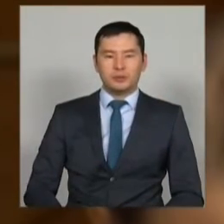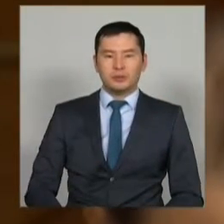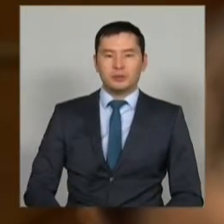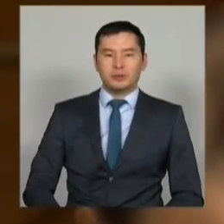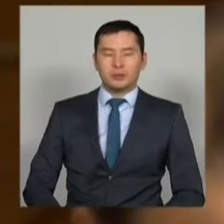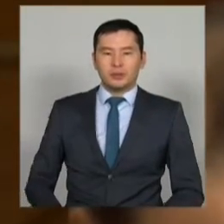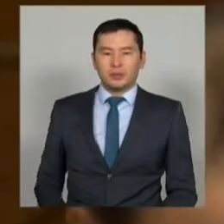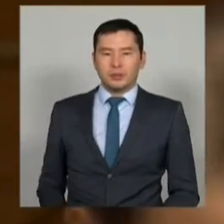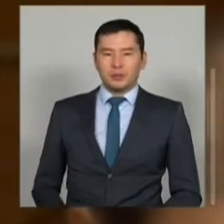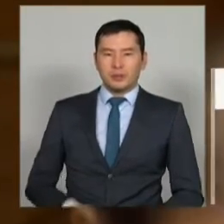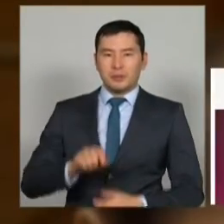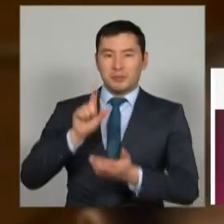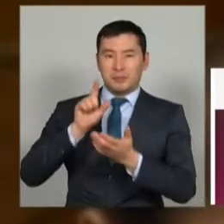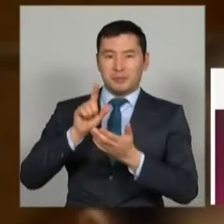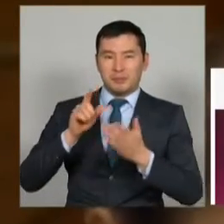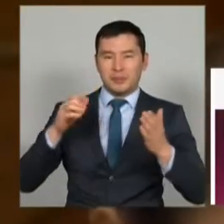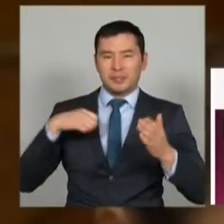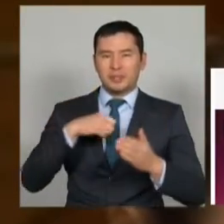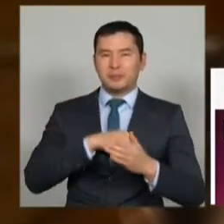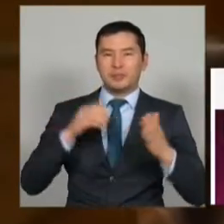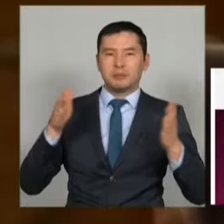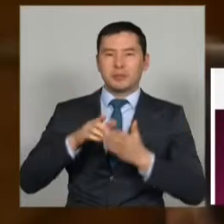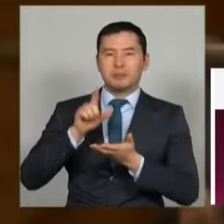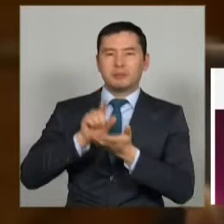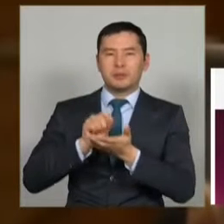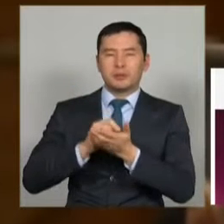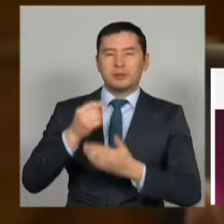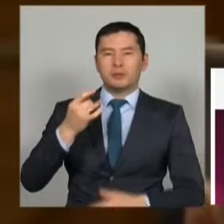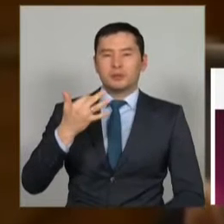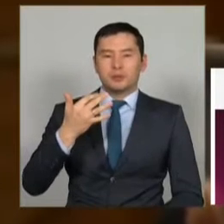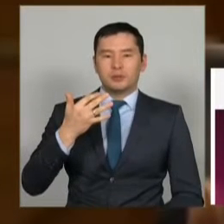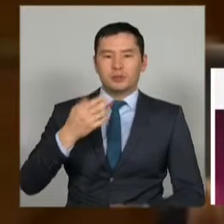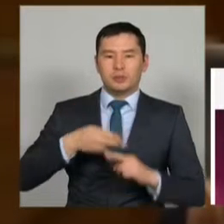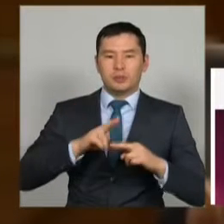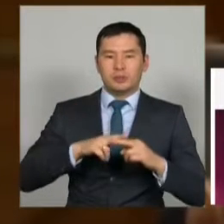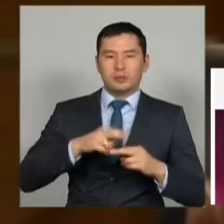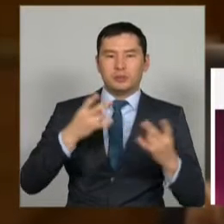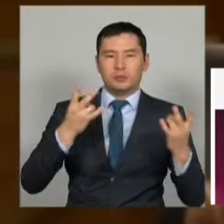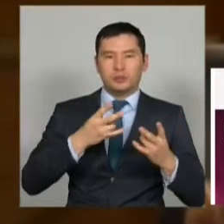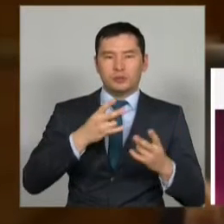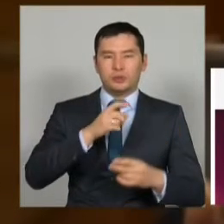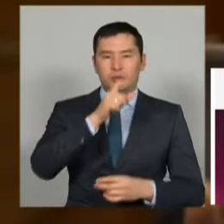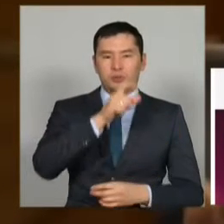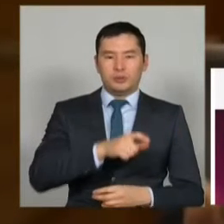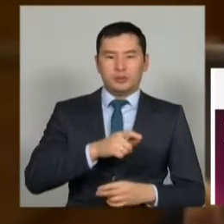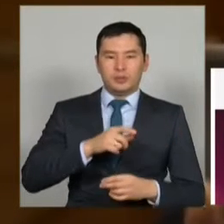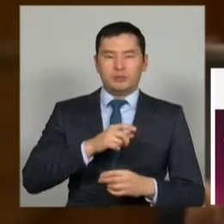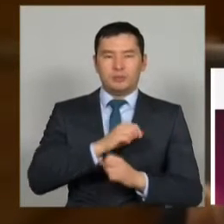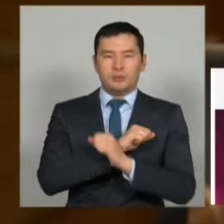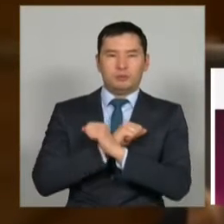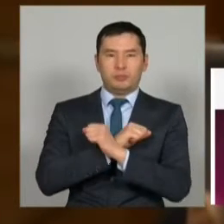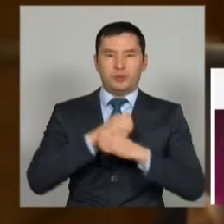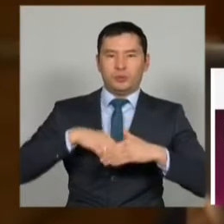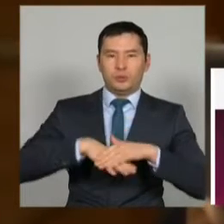Минимальная базовая пенсия должна быть. Біздің басты ұсыныстарымыздың бірі азаматтардың құрметті демалысқа шығу жасын қайта қарау болып табылады.